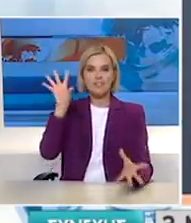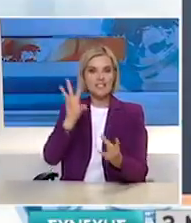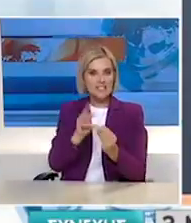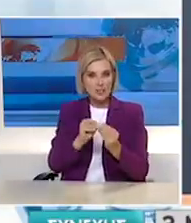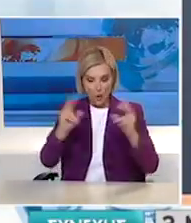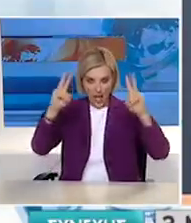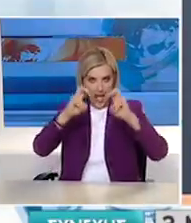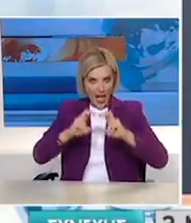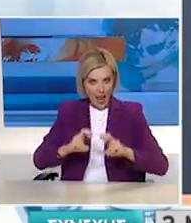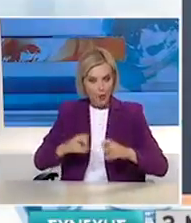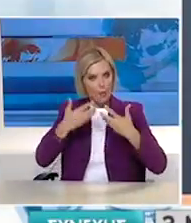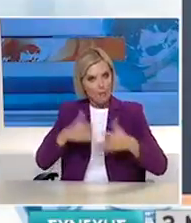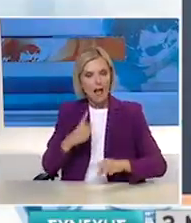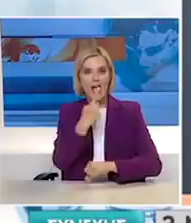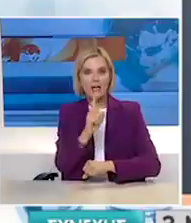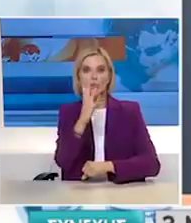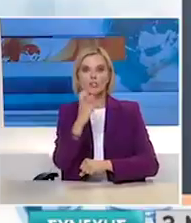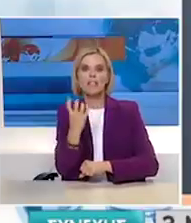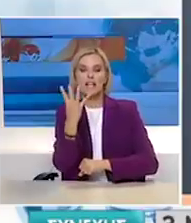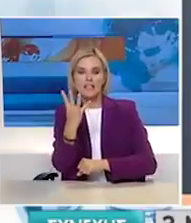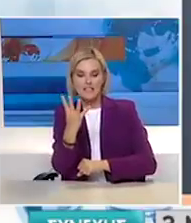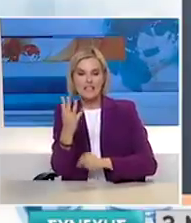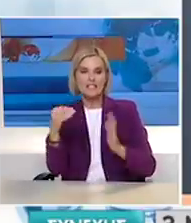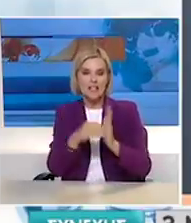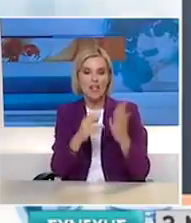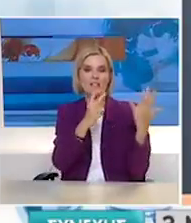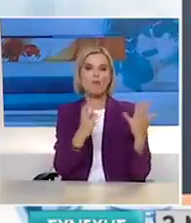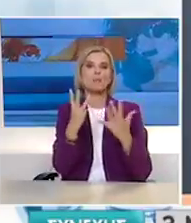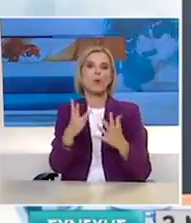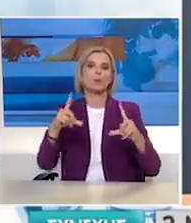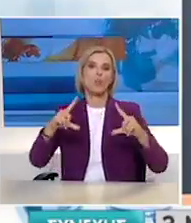ελεγχθεί 144.078 κλινικά δείγματα.